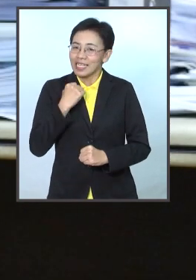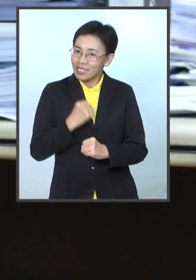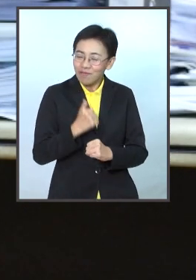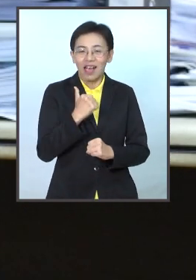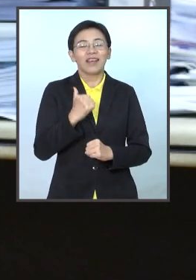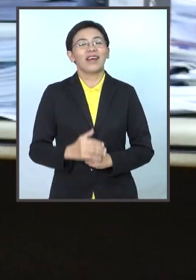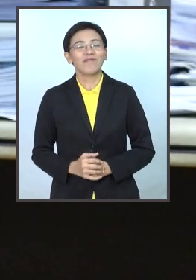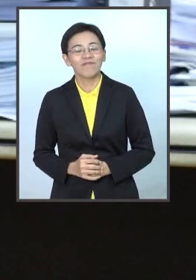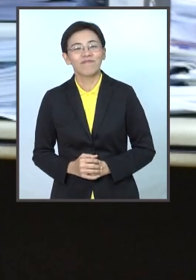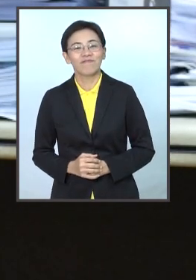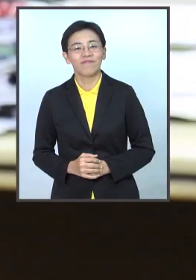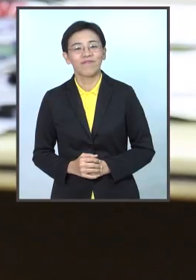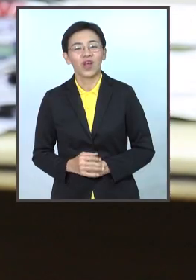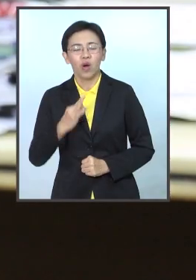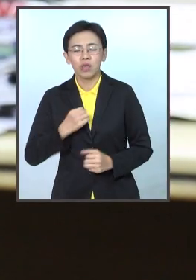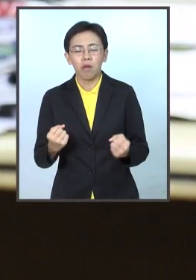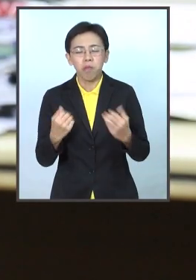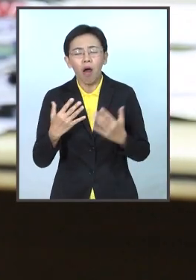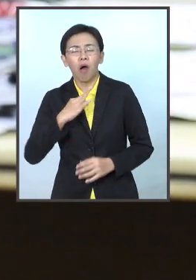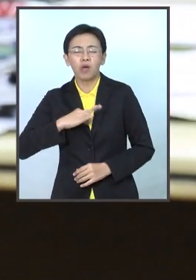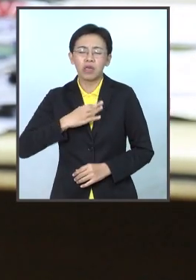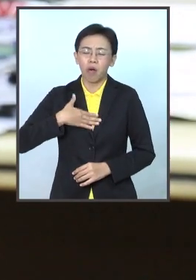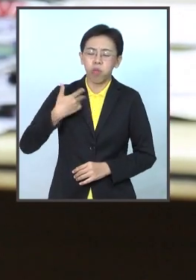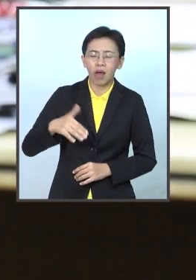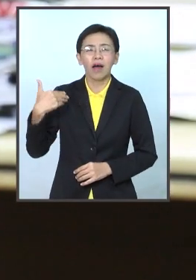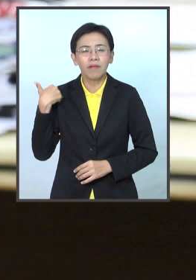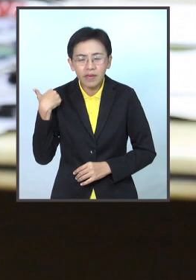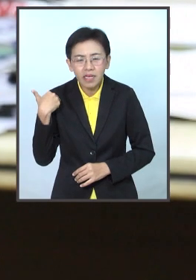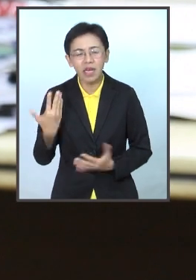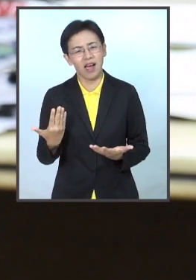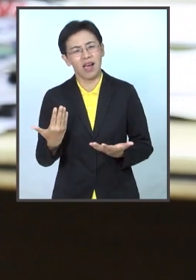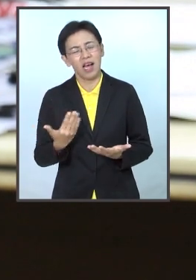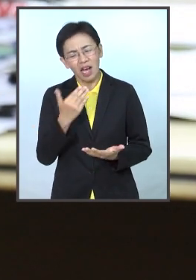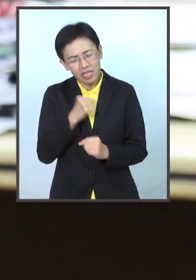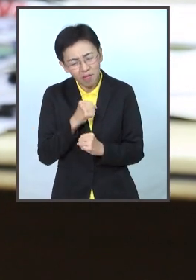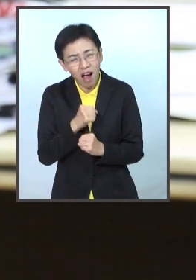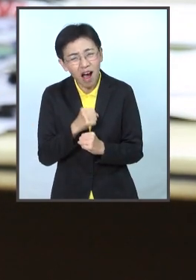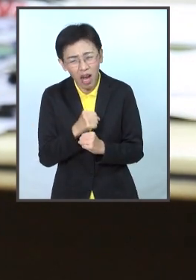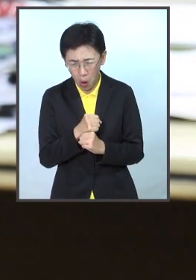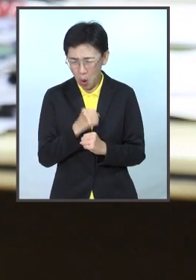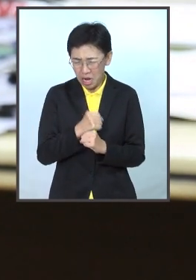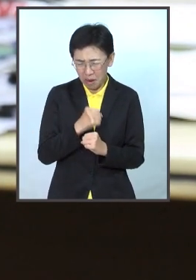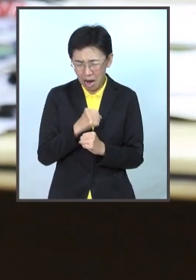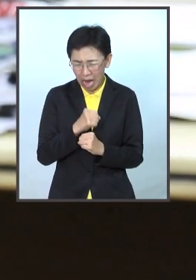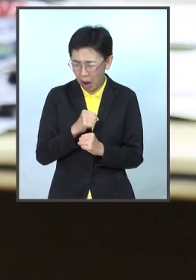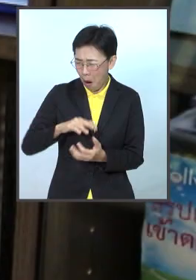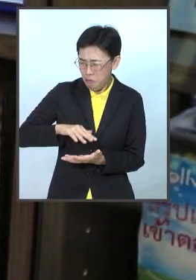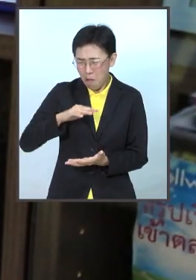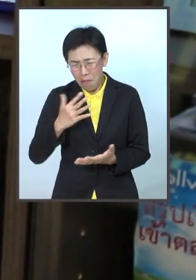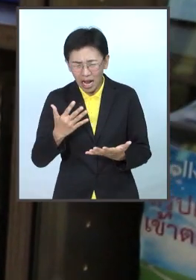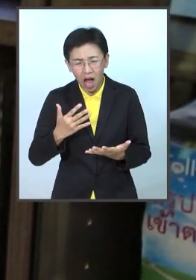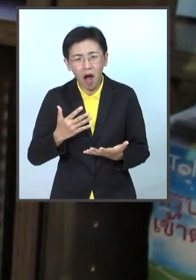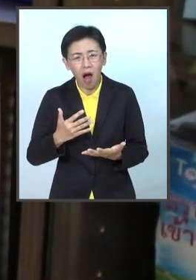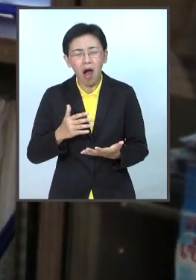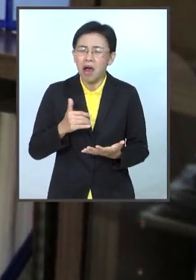ได้ก่อน มีท้อบางทีก็อาจจะท้อว่าเอ้าเราทำงานเยอะมากไปหรือเปล่าเวลา